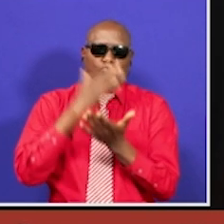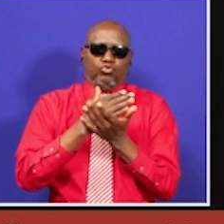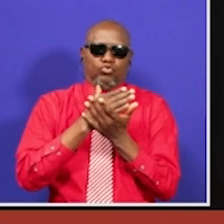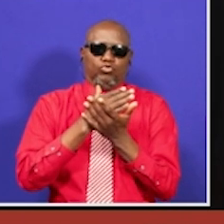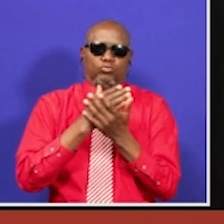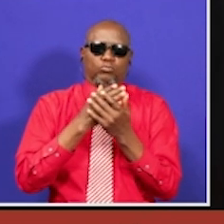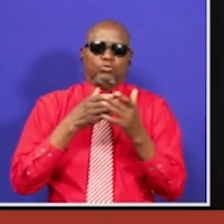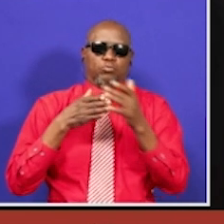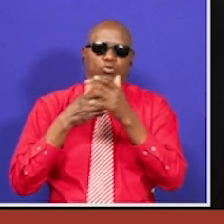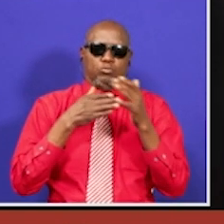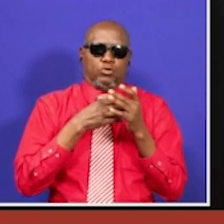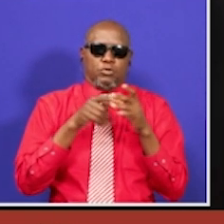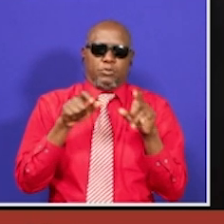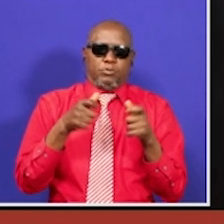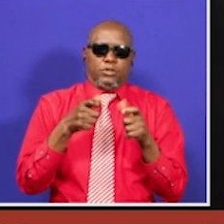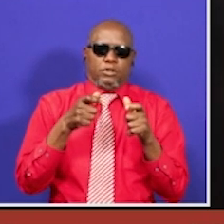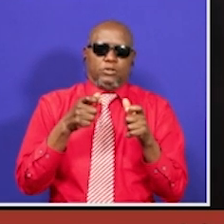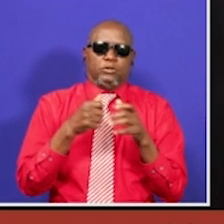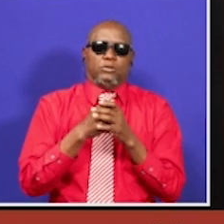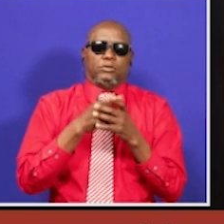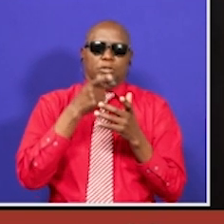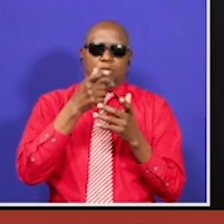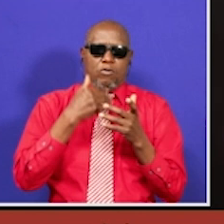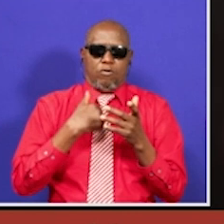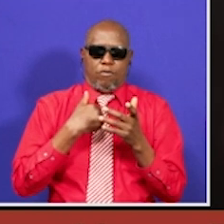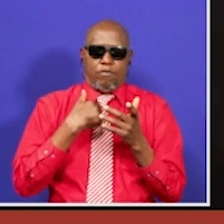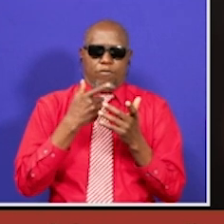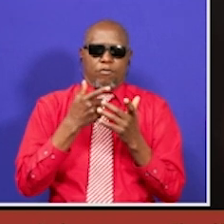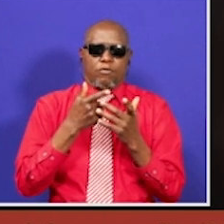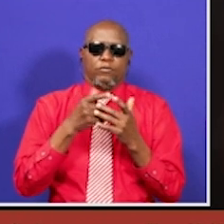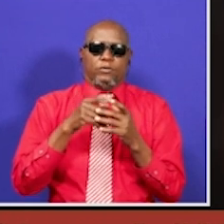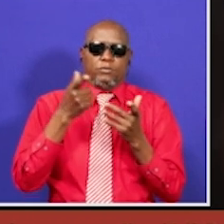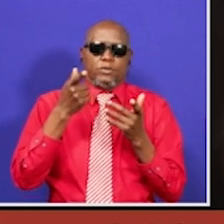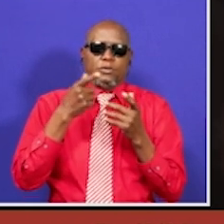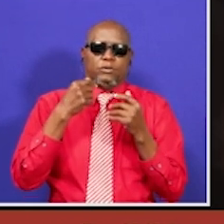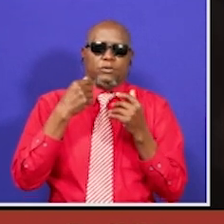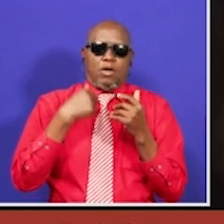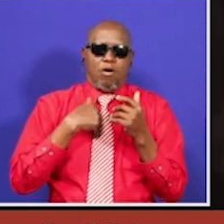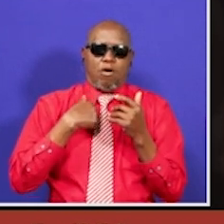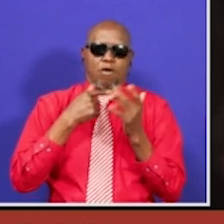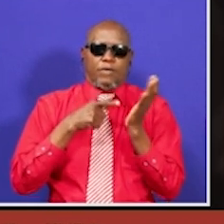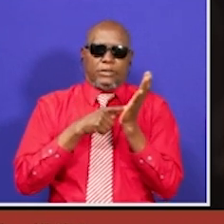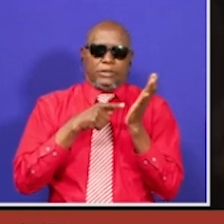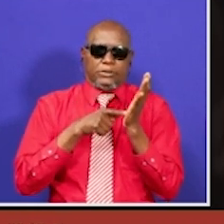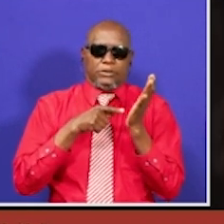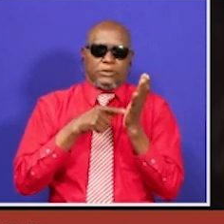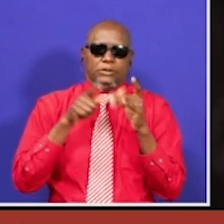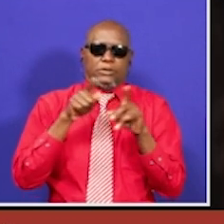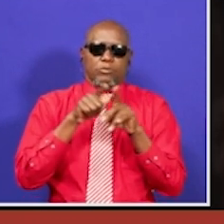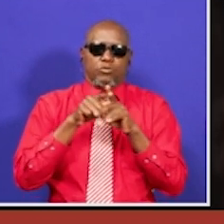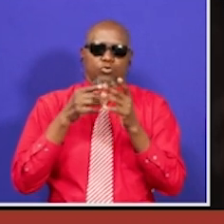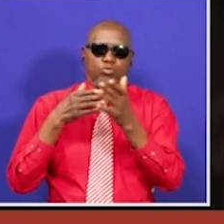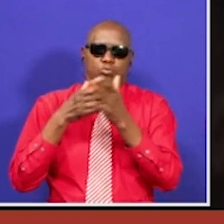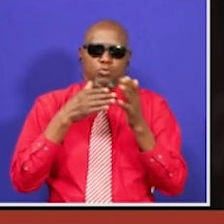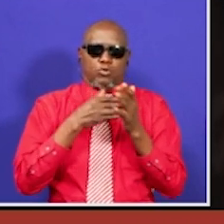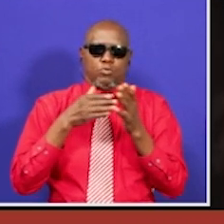habari, malipo ya mara moja madini yaliyosalia yanayodaiwa na vyombo vya habari, ikiwa ni pamoja na kusitisha matumizi